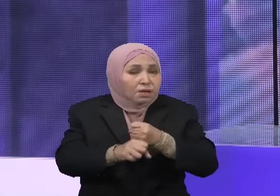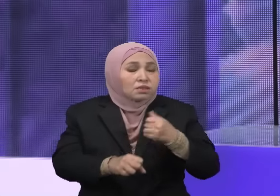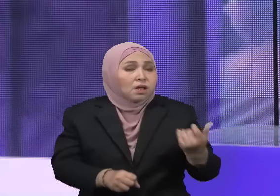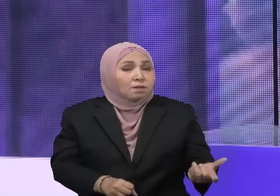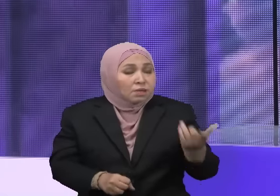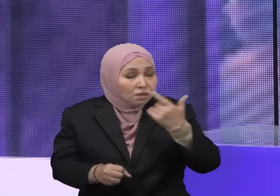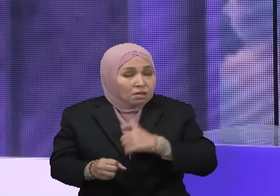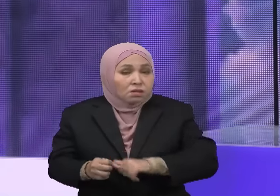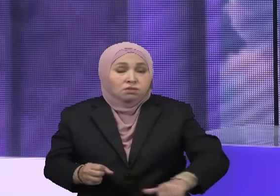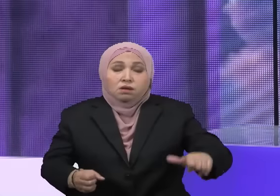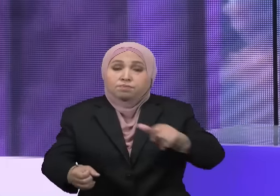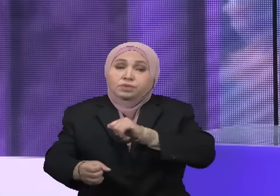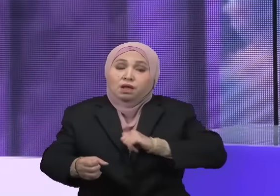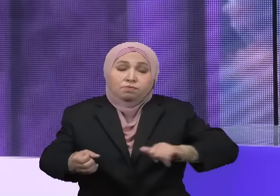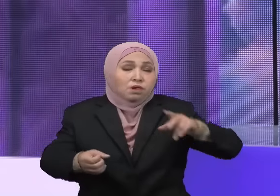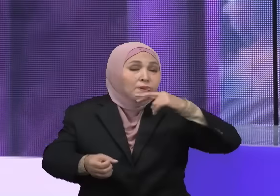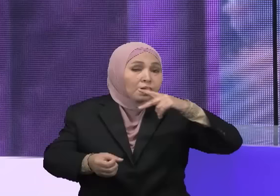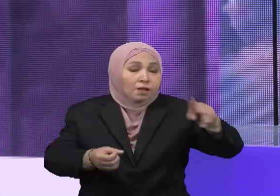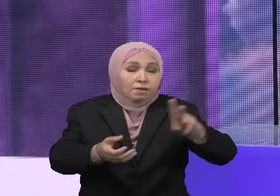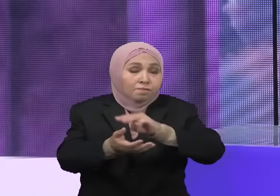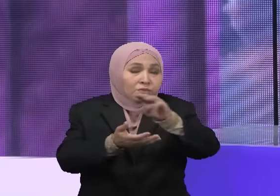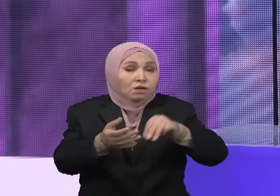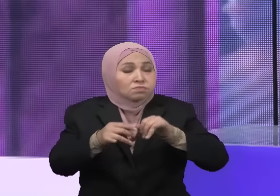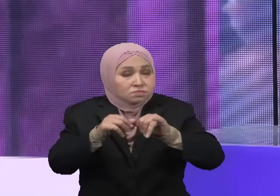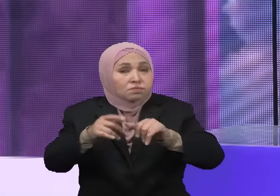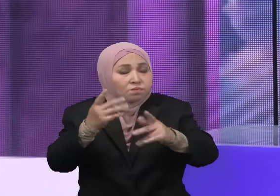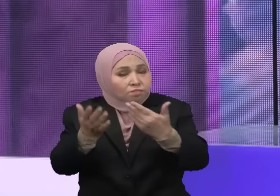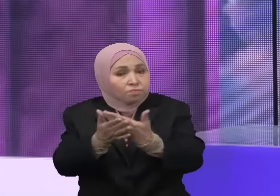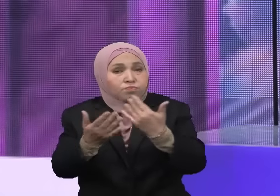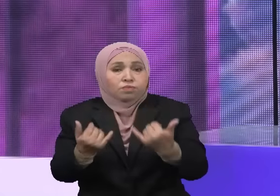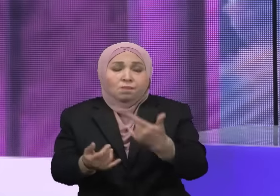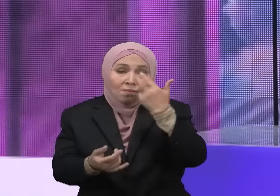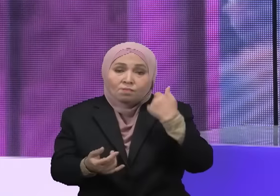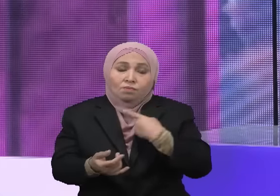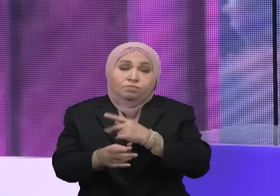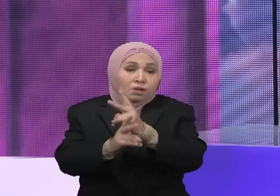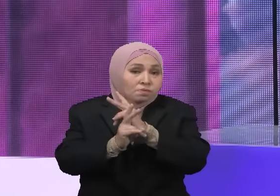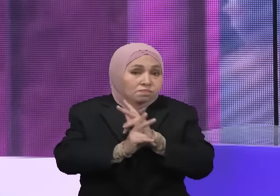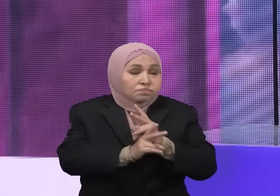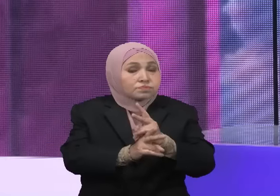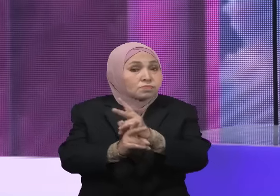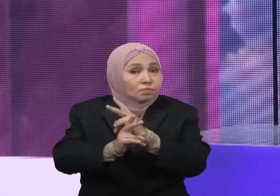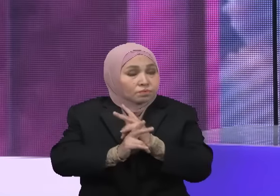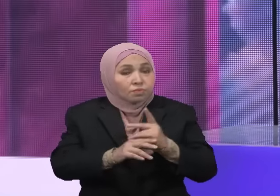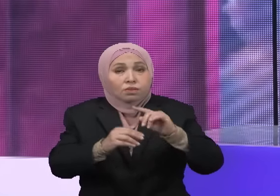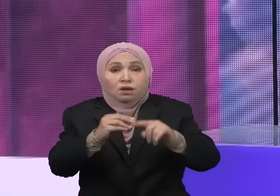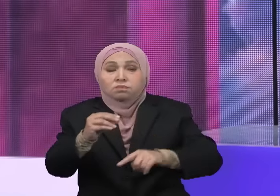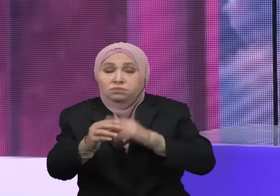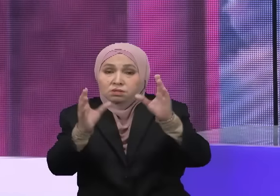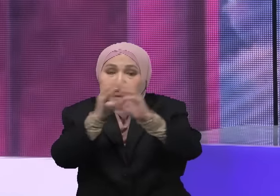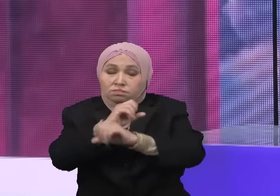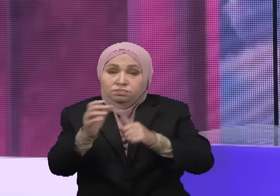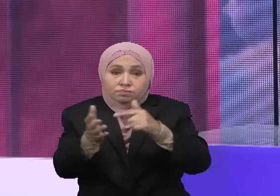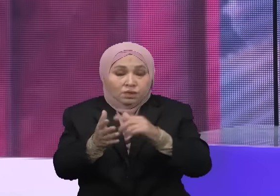di kalangan ahli syair pada waktu itu sebagai media mereka dan dia masih kekal sampai sekarang. Sebabnya kita kena berjaga-jaga ya, tentang cabaran